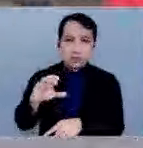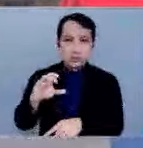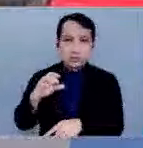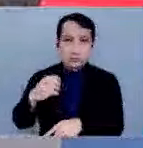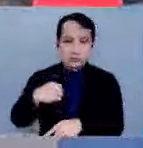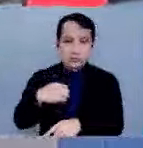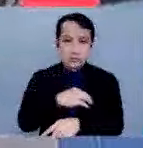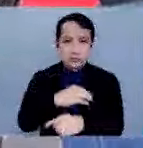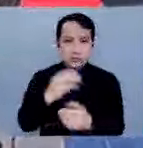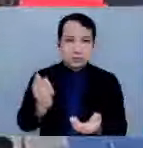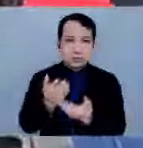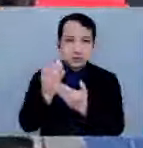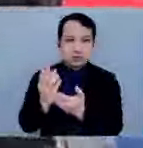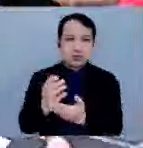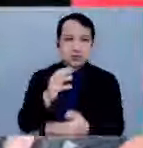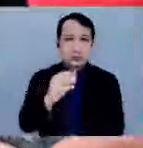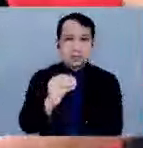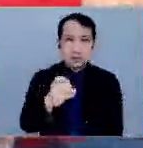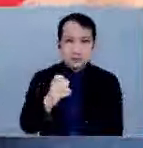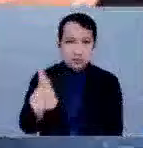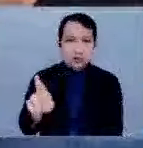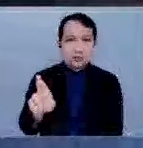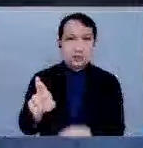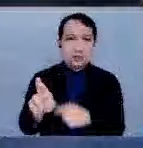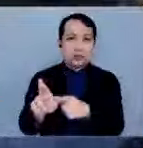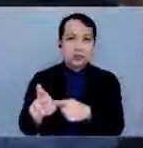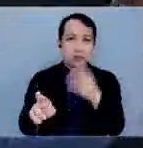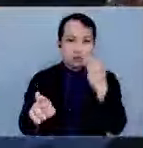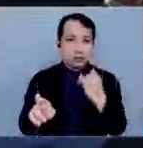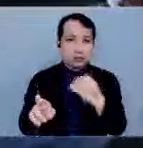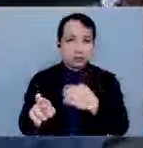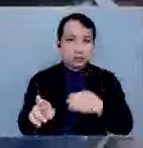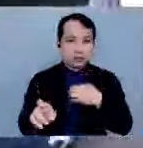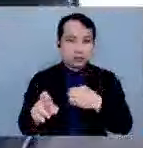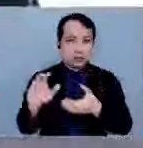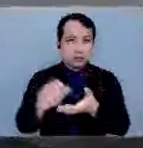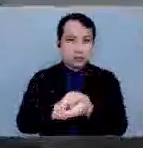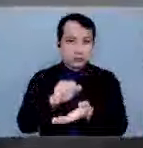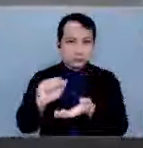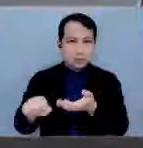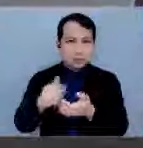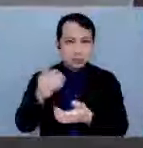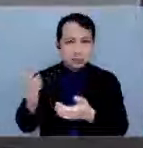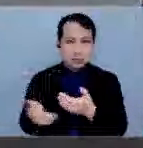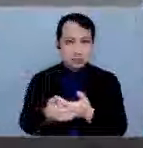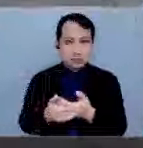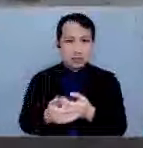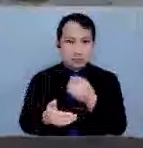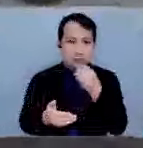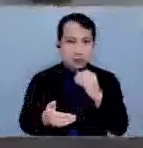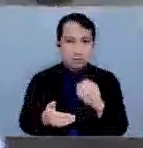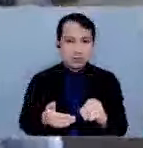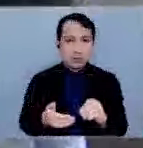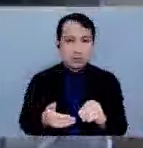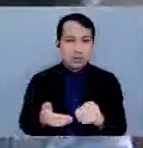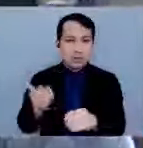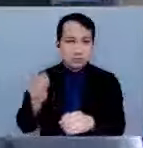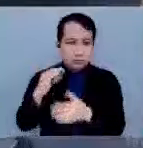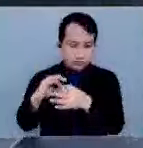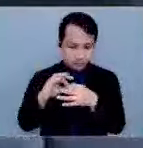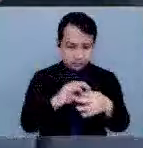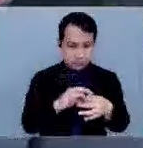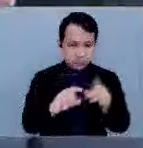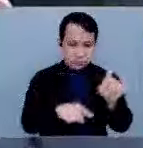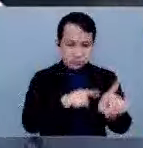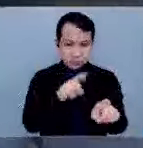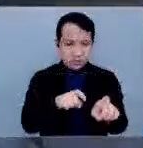ng motion for reconsideration para iapela at bawiin ang ipinato sa kanilang suspension order. Kaugnay yan ang questionableng